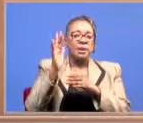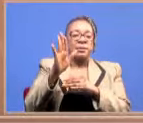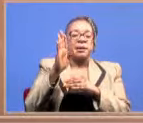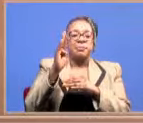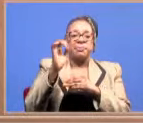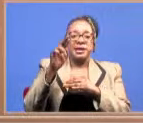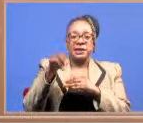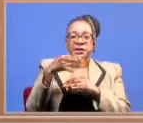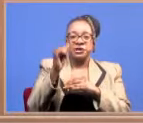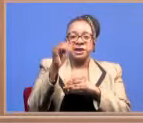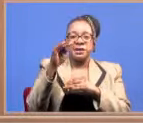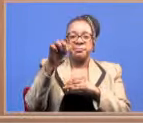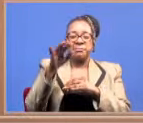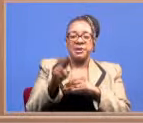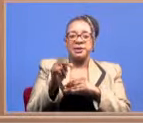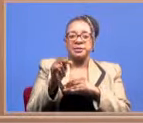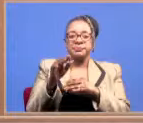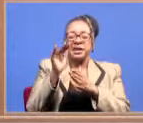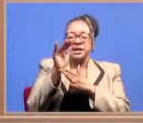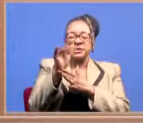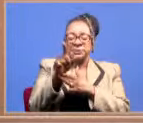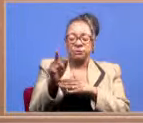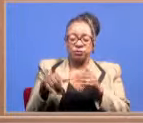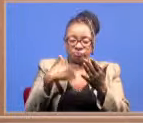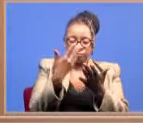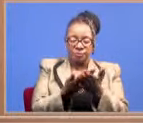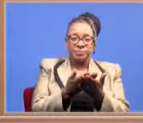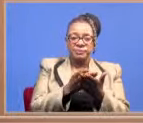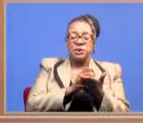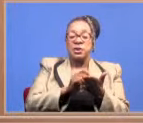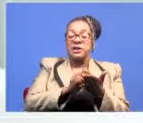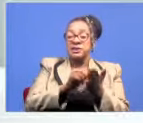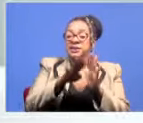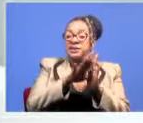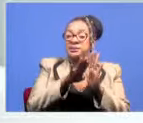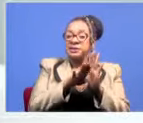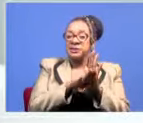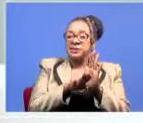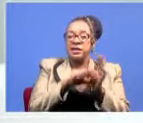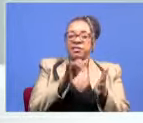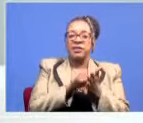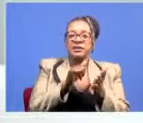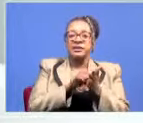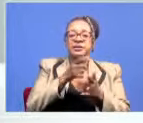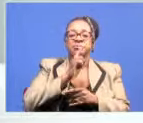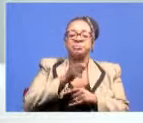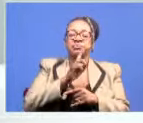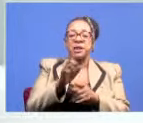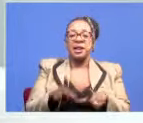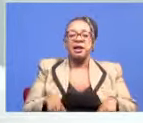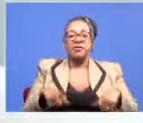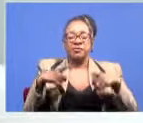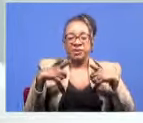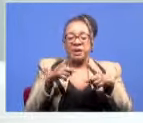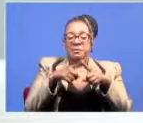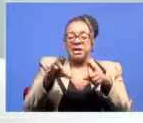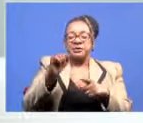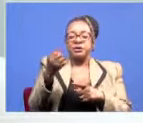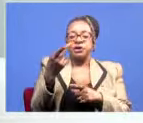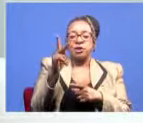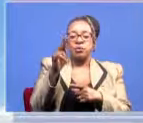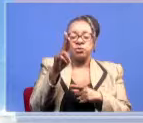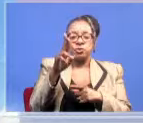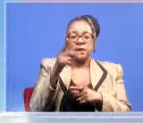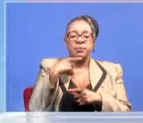Njeru, alimshauri kufika katika kituo cha polisi kuandikisha taarifa kwamba anatishiwa maisha. Lakini Shakur alisema